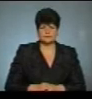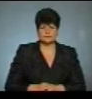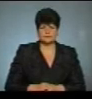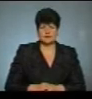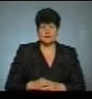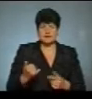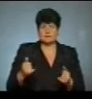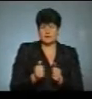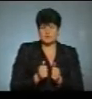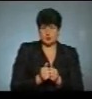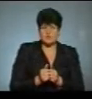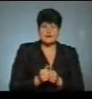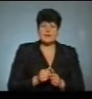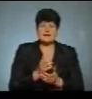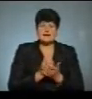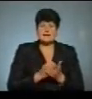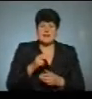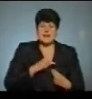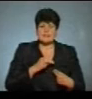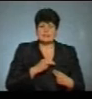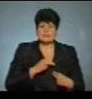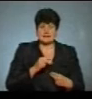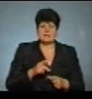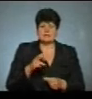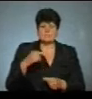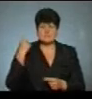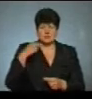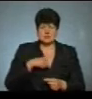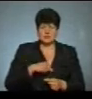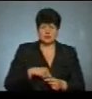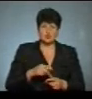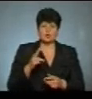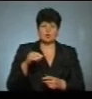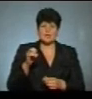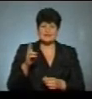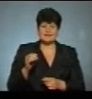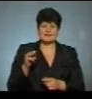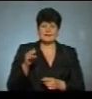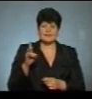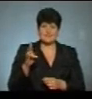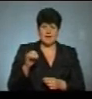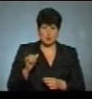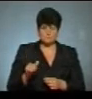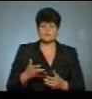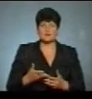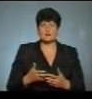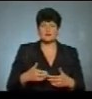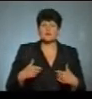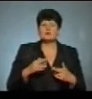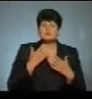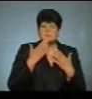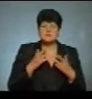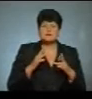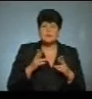І перед зі мною кандидат психологічних наук, доцент НЕО Андрій Гірняк. Мої вітання. Доброго здоров'я. І насамперед хочу запитати, як